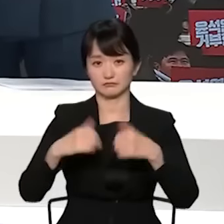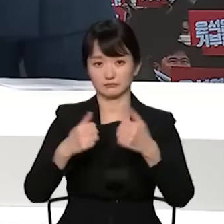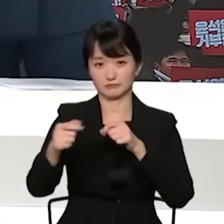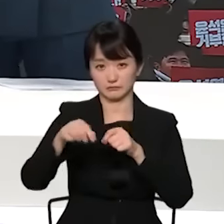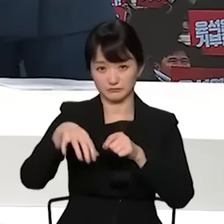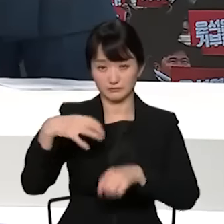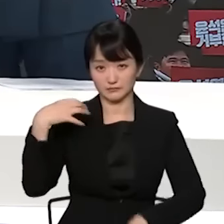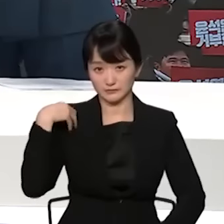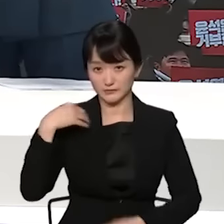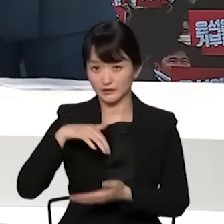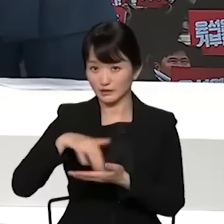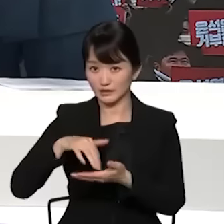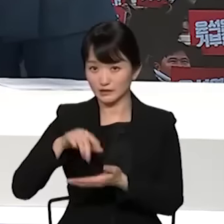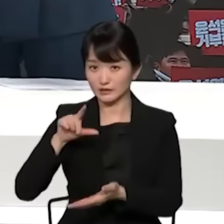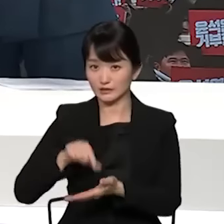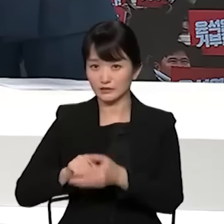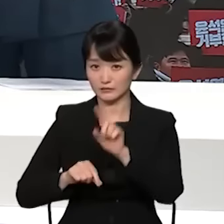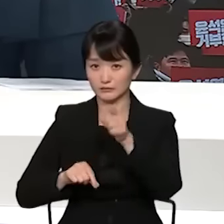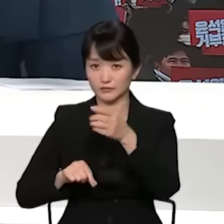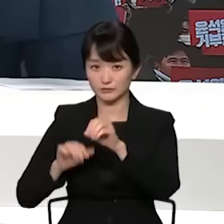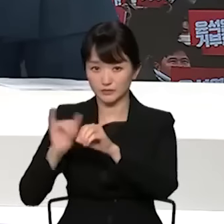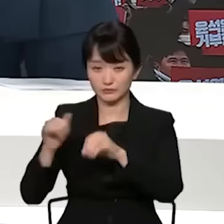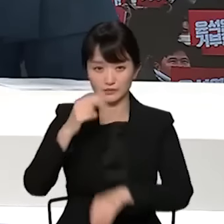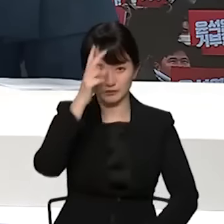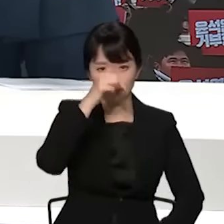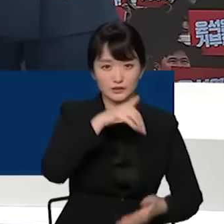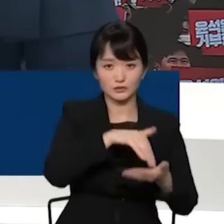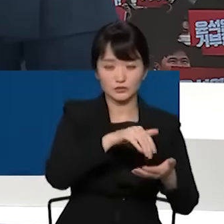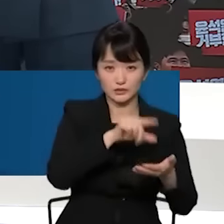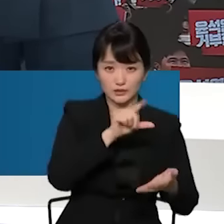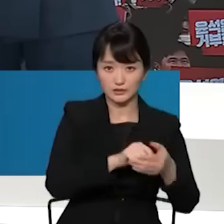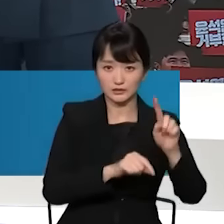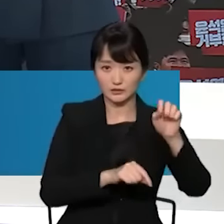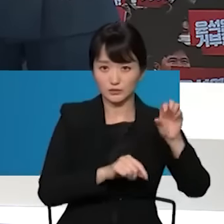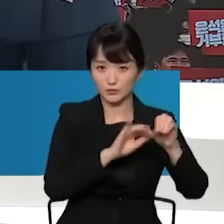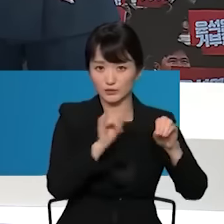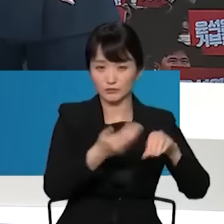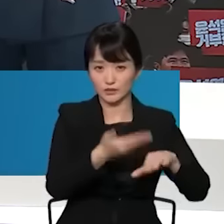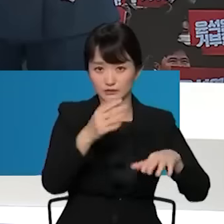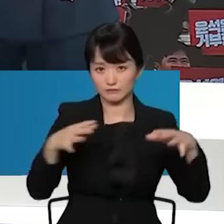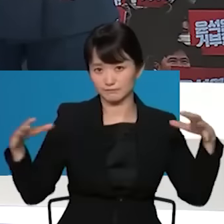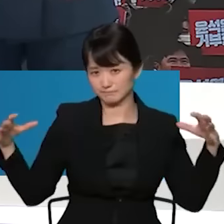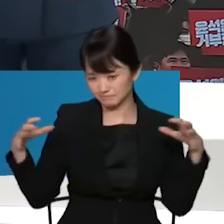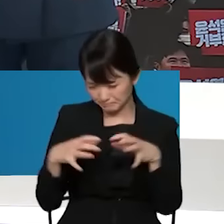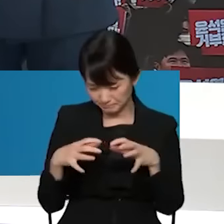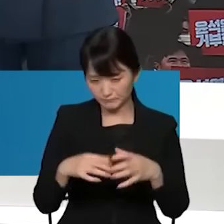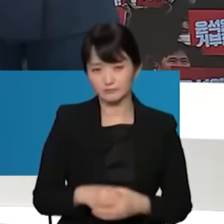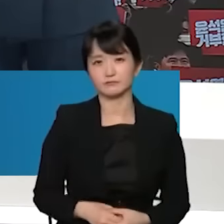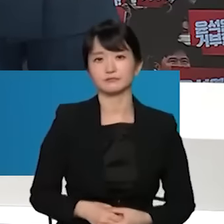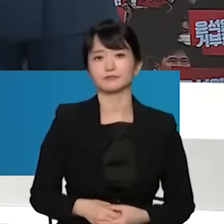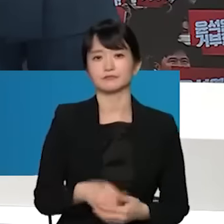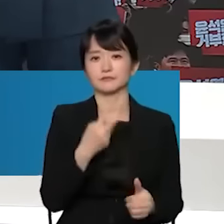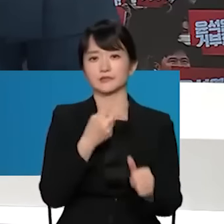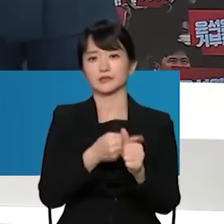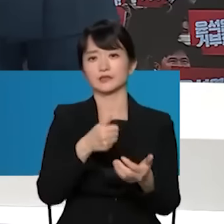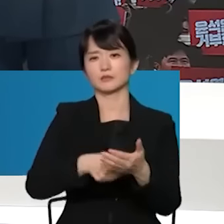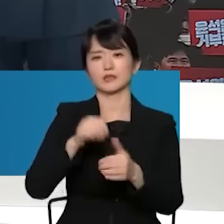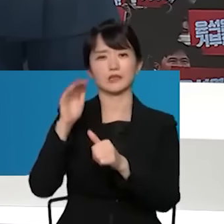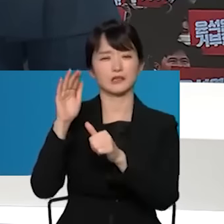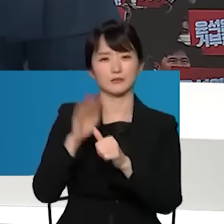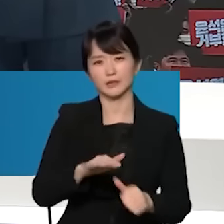앞에는 주최 측 추산 100만 명, 경찰 추산 15만 명 넘는 사람들이 모였습니다. 탄핵 표결안이